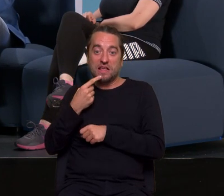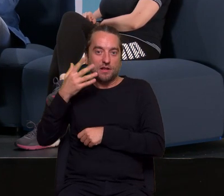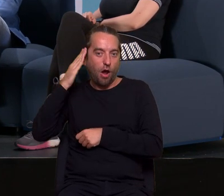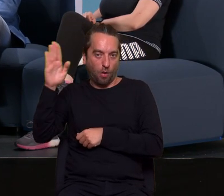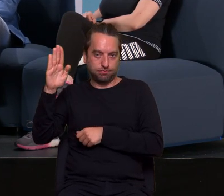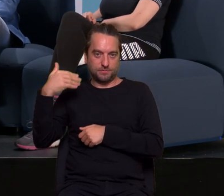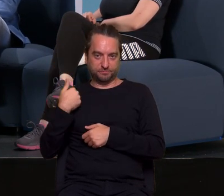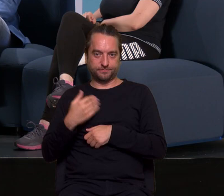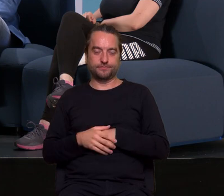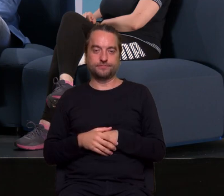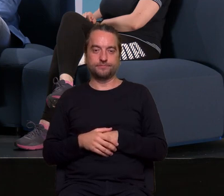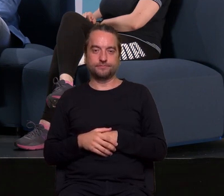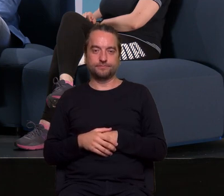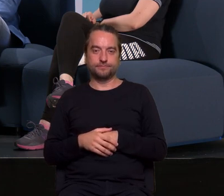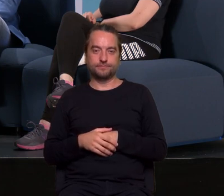sensie takim